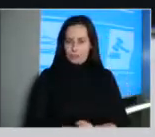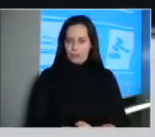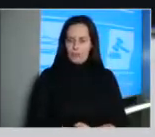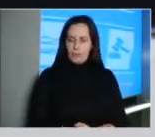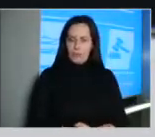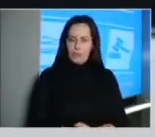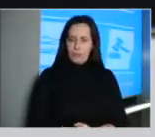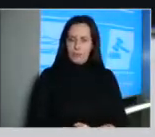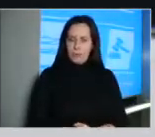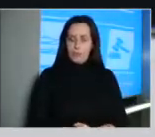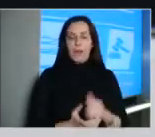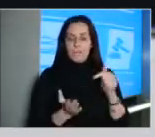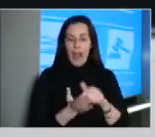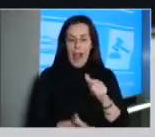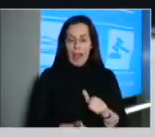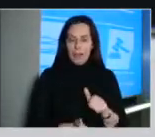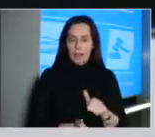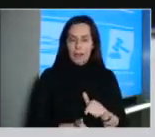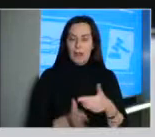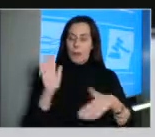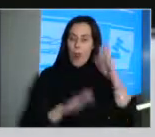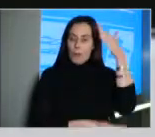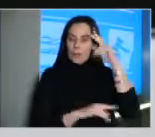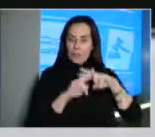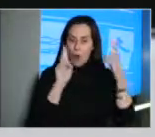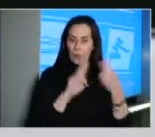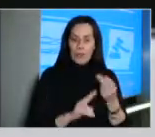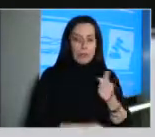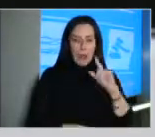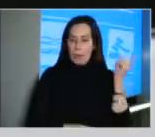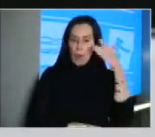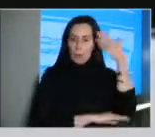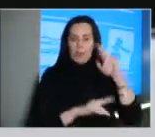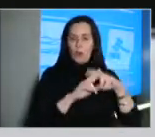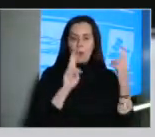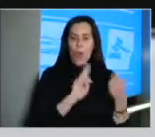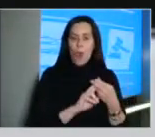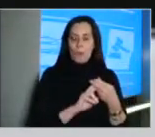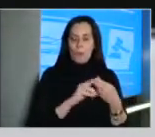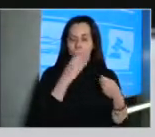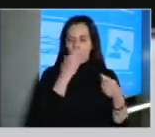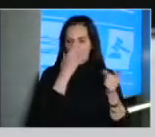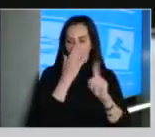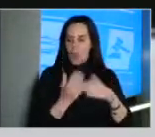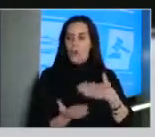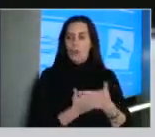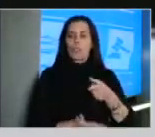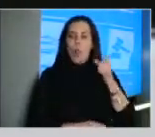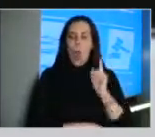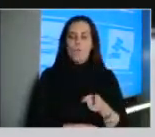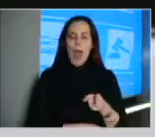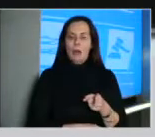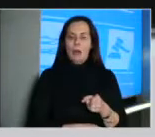כזה, ולכן ברוב המדינות בעולם, כמעט בכל המדינות בעולם, זה לא וולונטרי, אלא זה